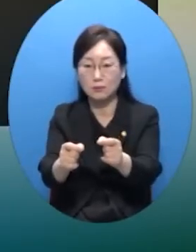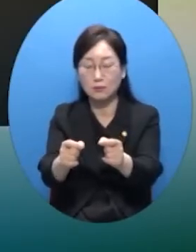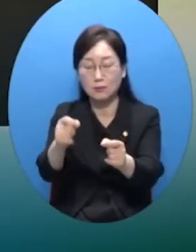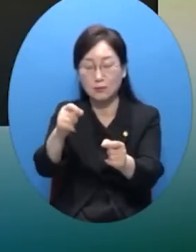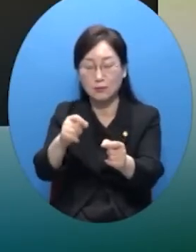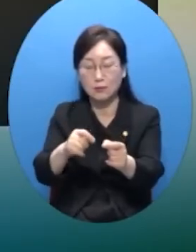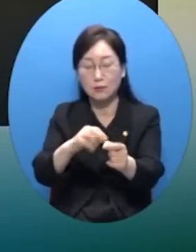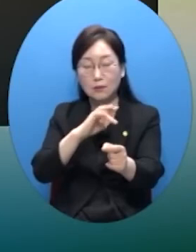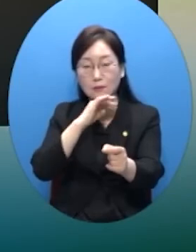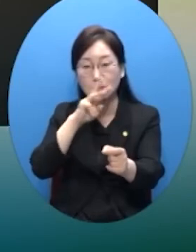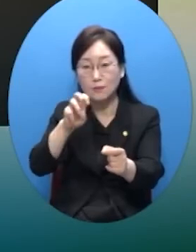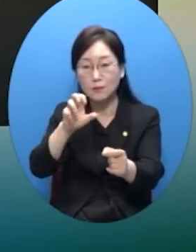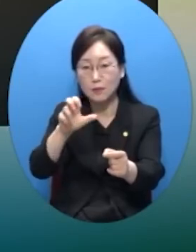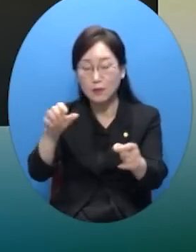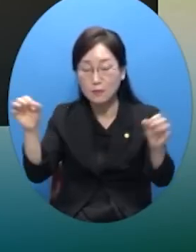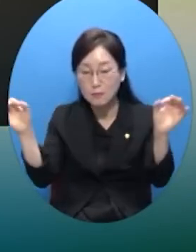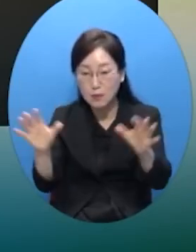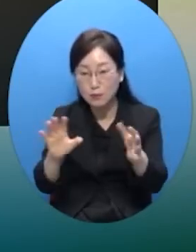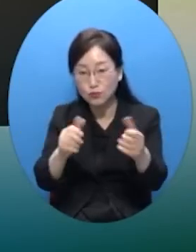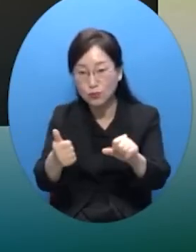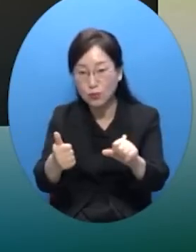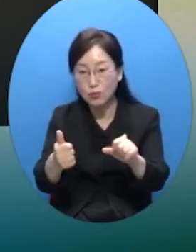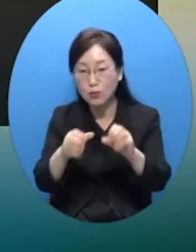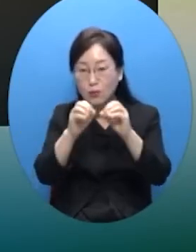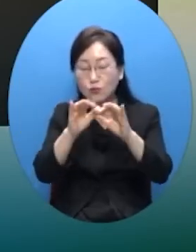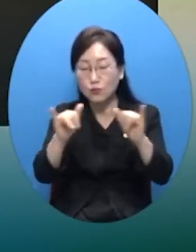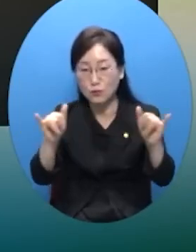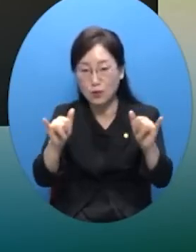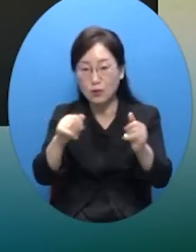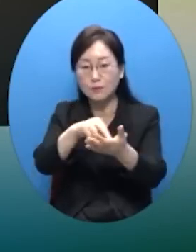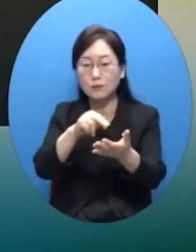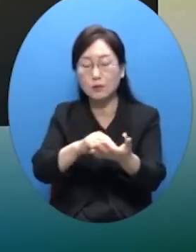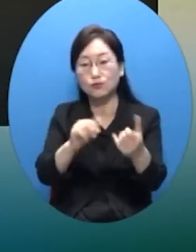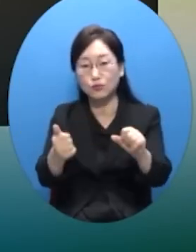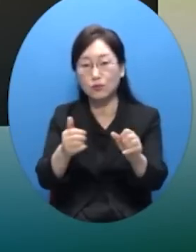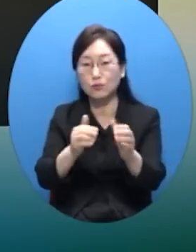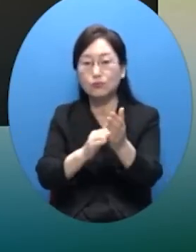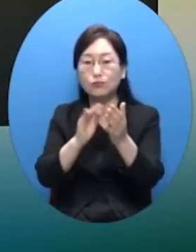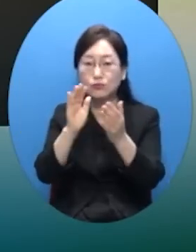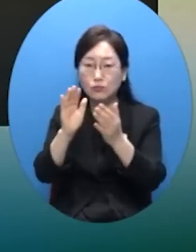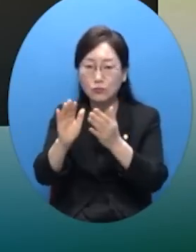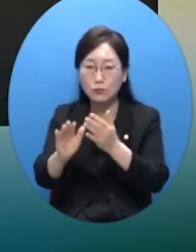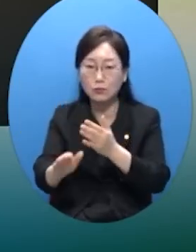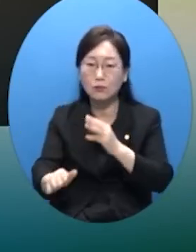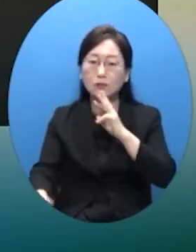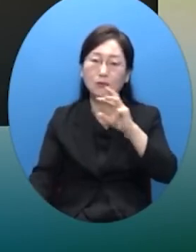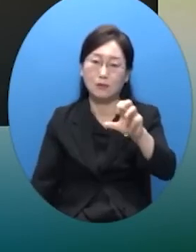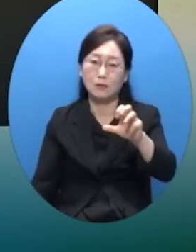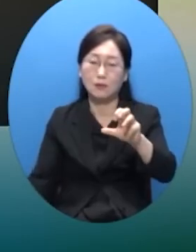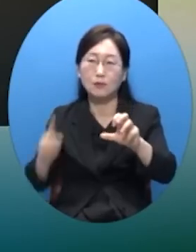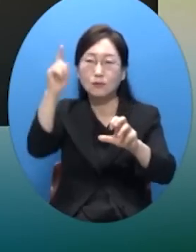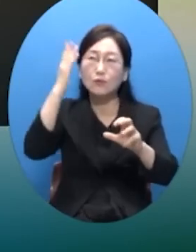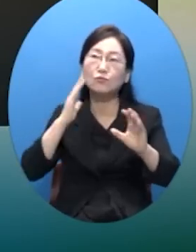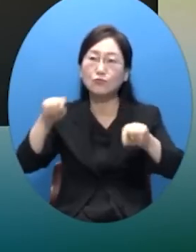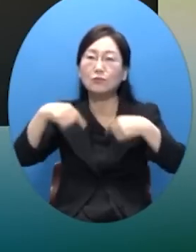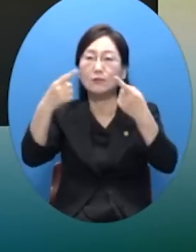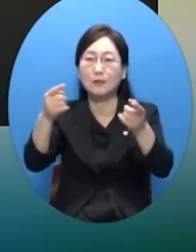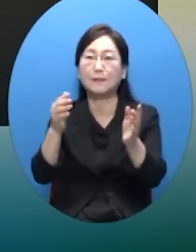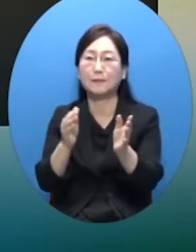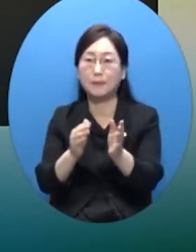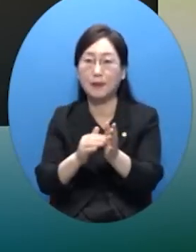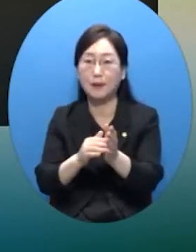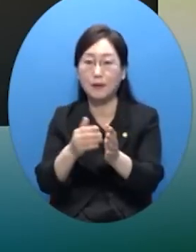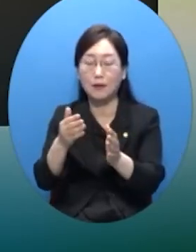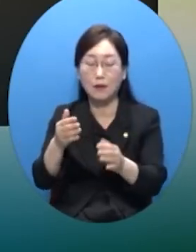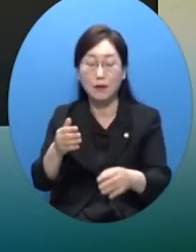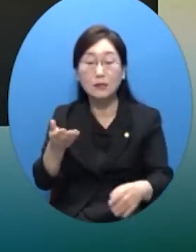인생길, 짧은 선교의 사역의 기간을 마치고 35살로 천국에 갔지만은 아무도